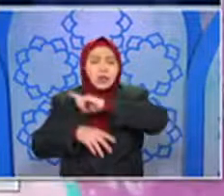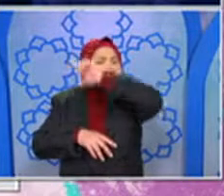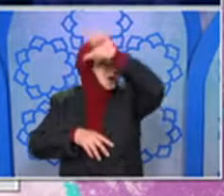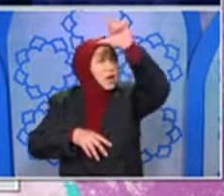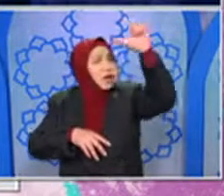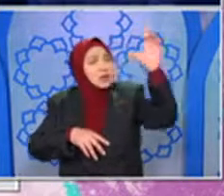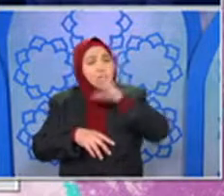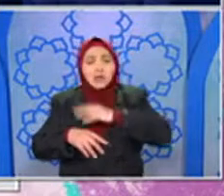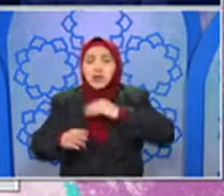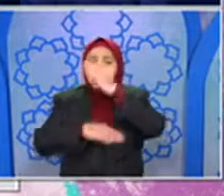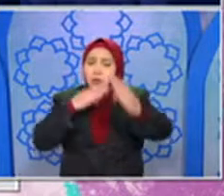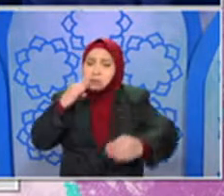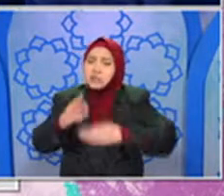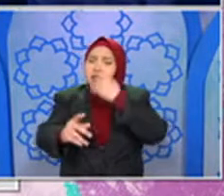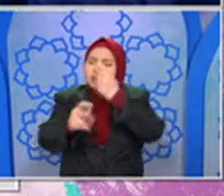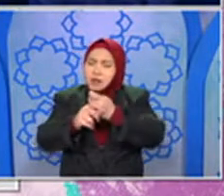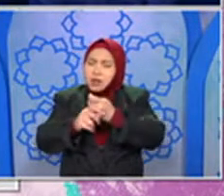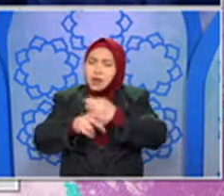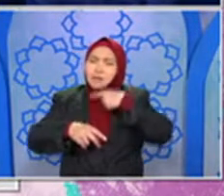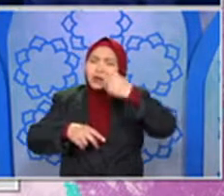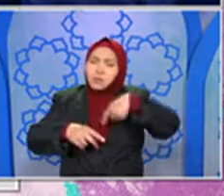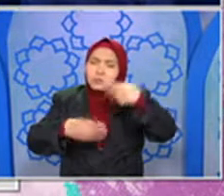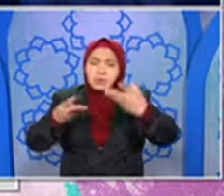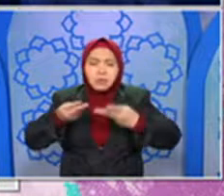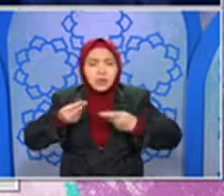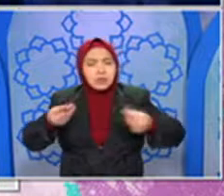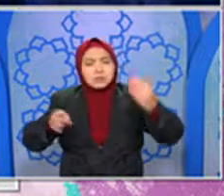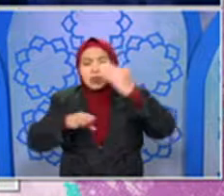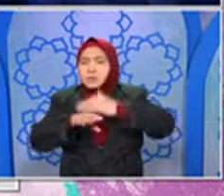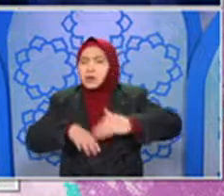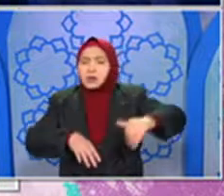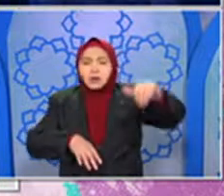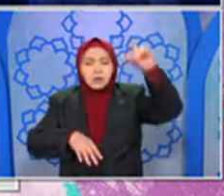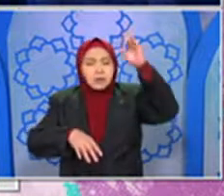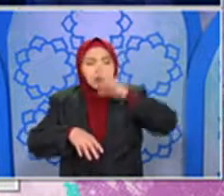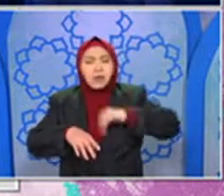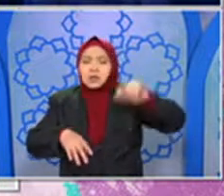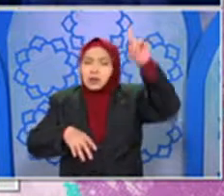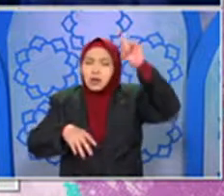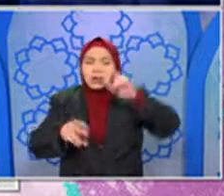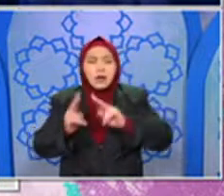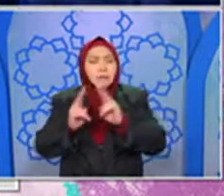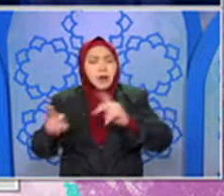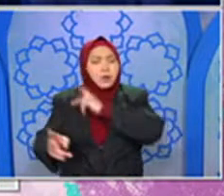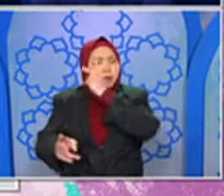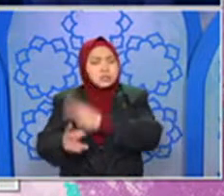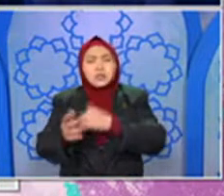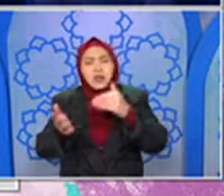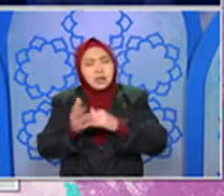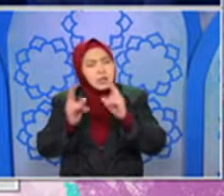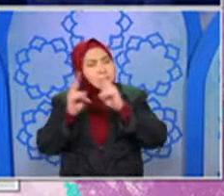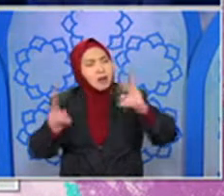ما في السماوات والأرض وهو العزيز